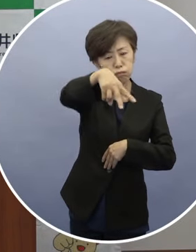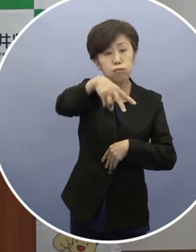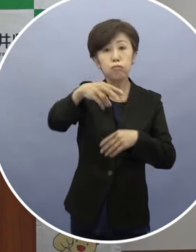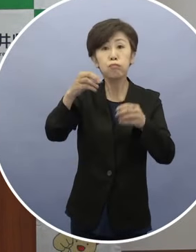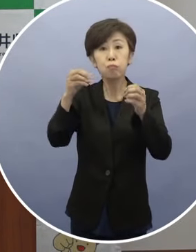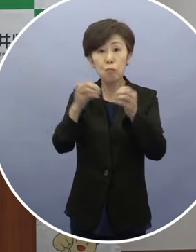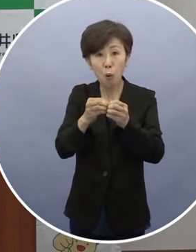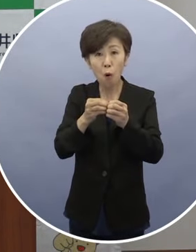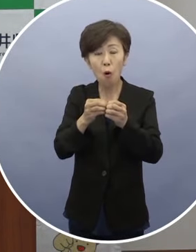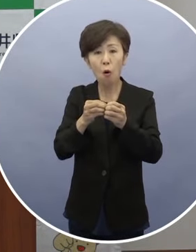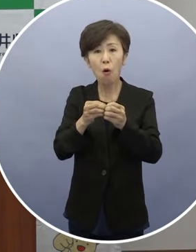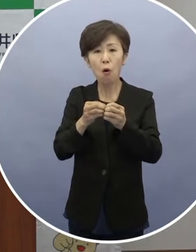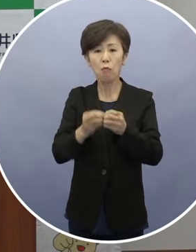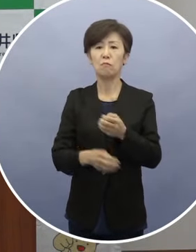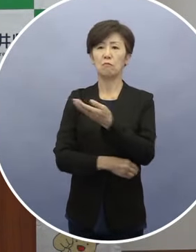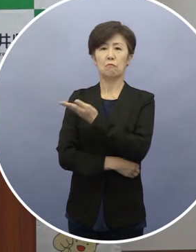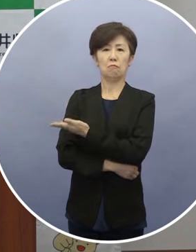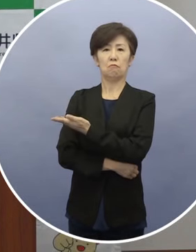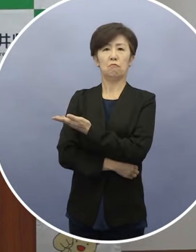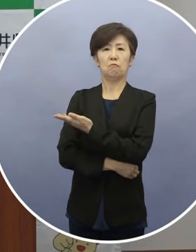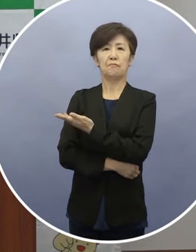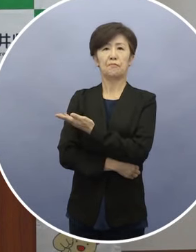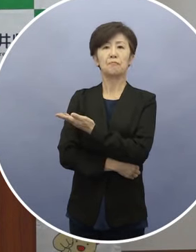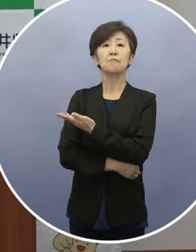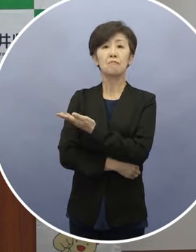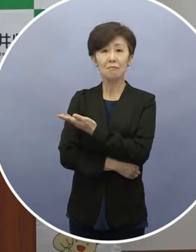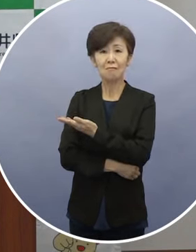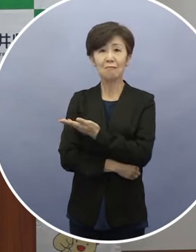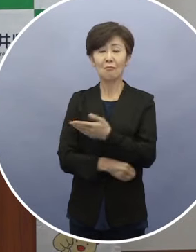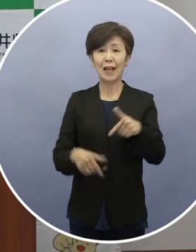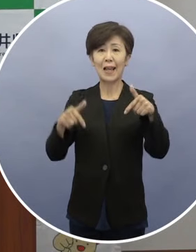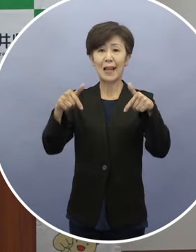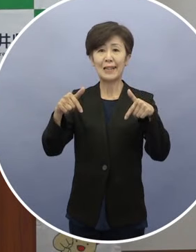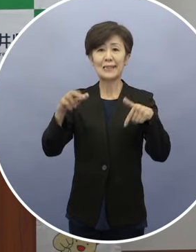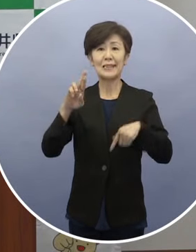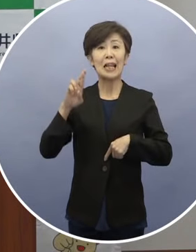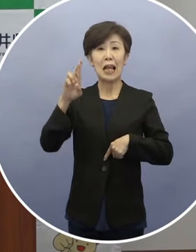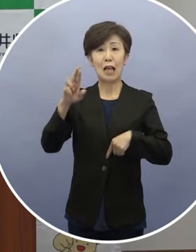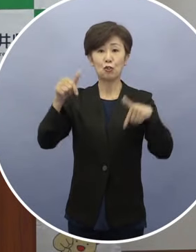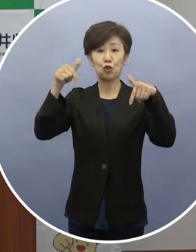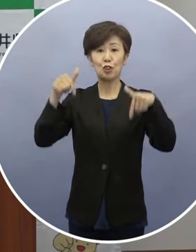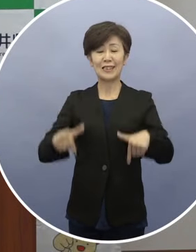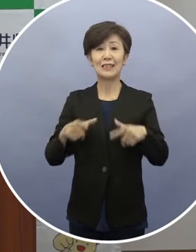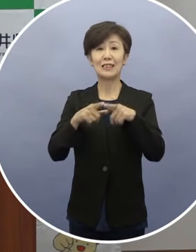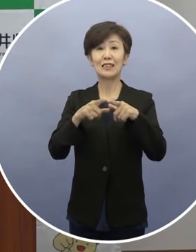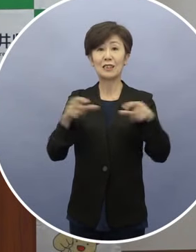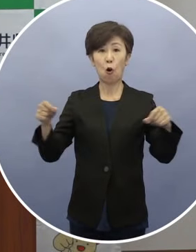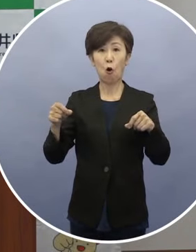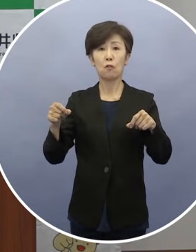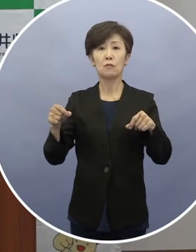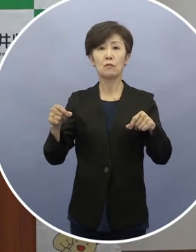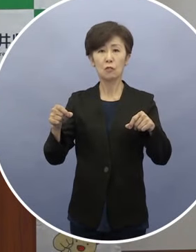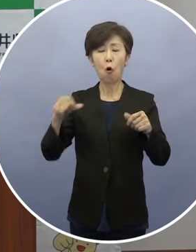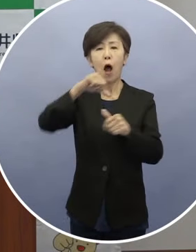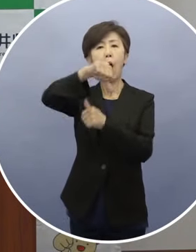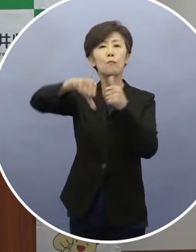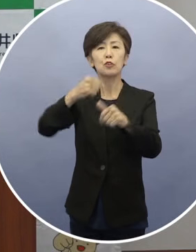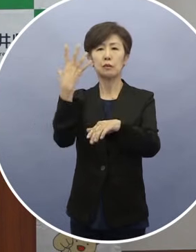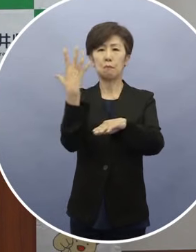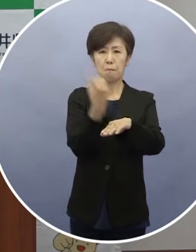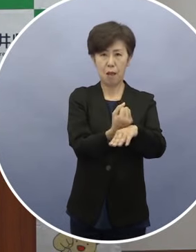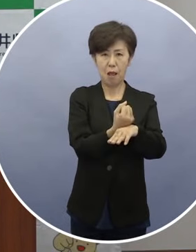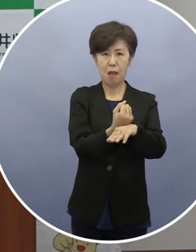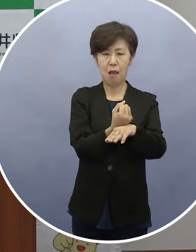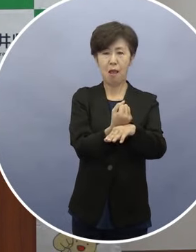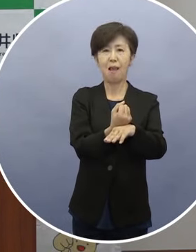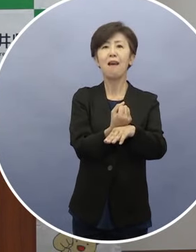ますと、ここにありますけれども、JR 西日本のウェスター、このアプリをダウンロードしておいていただいて、アプ